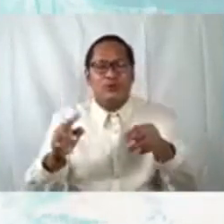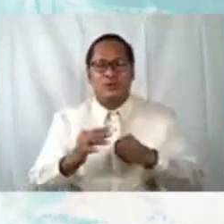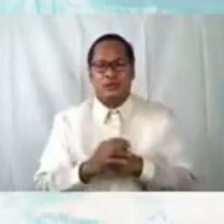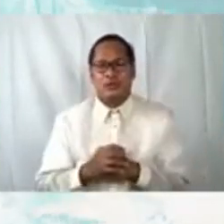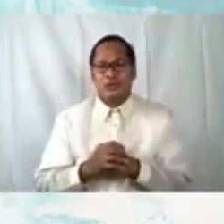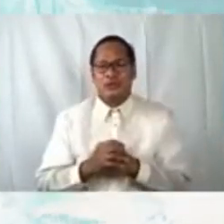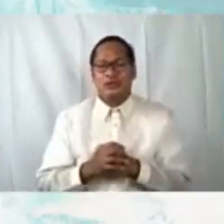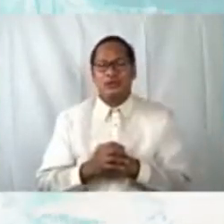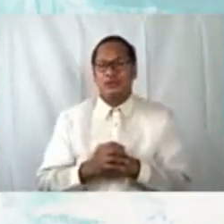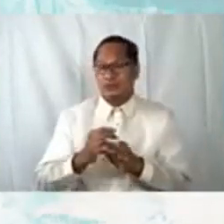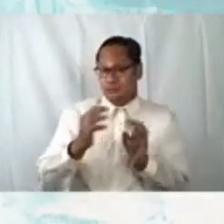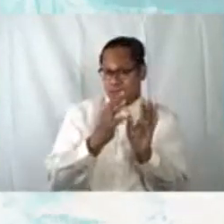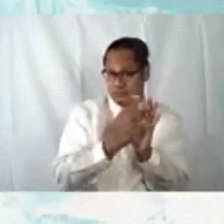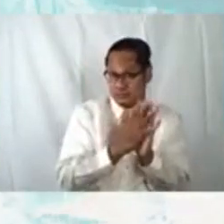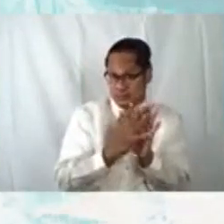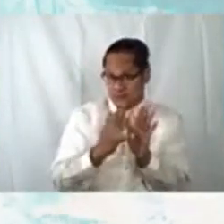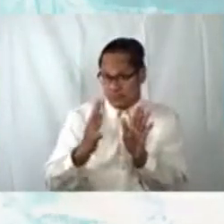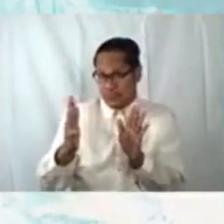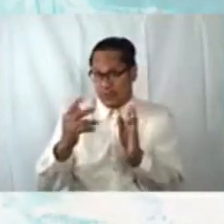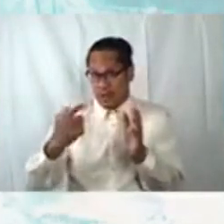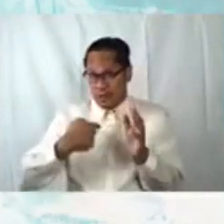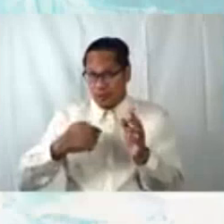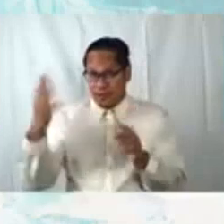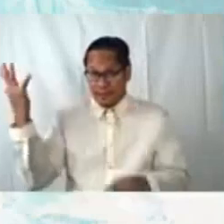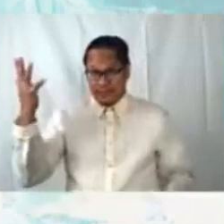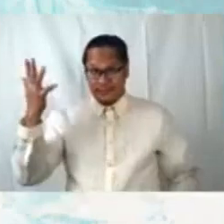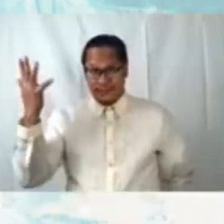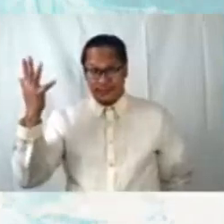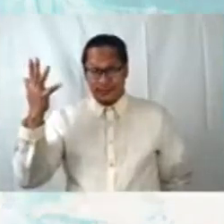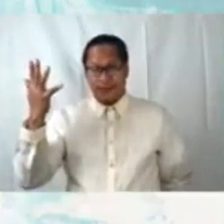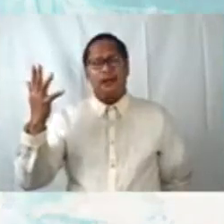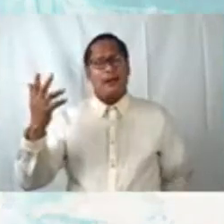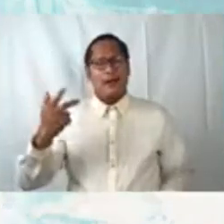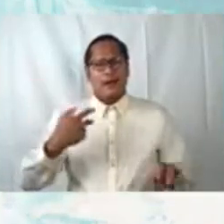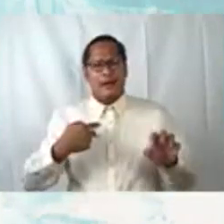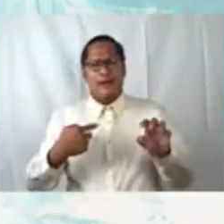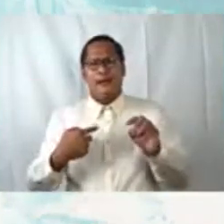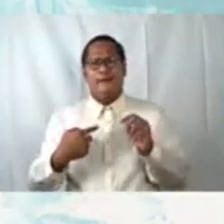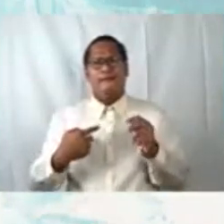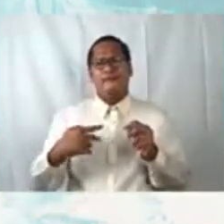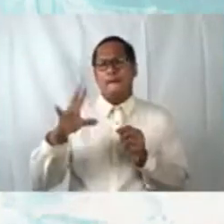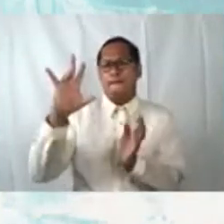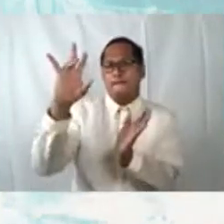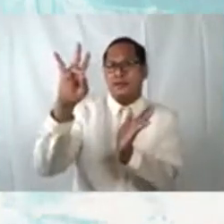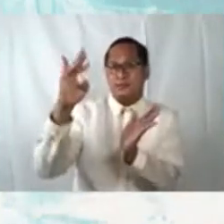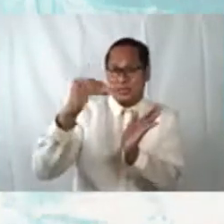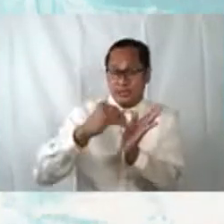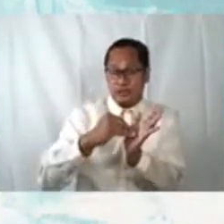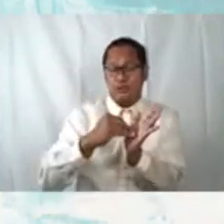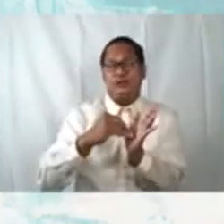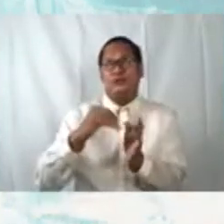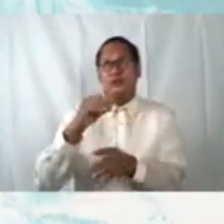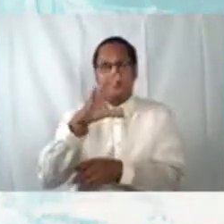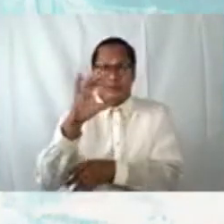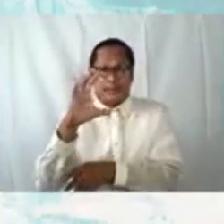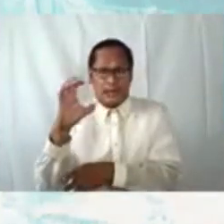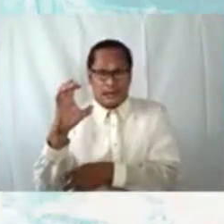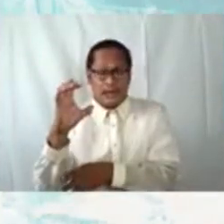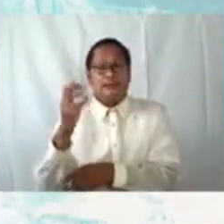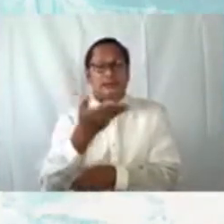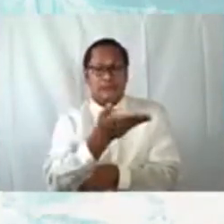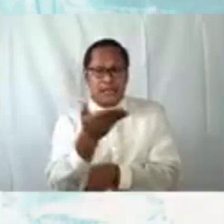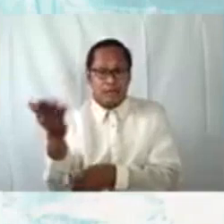Habang nanonood, habang ako ay nagsasalita ngayon, may 7,500 sa inyo